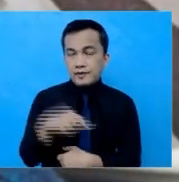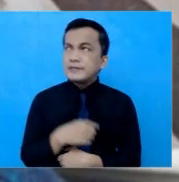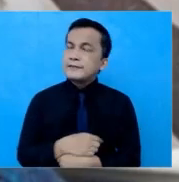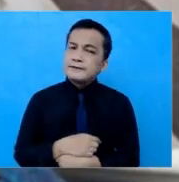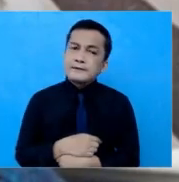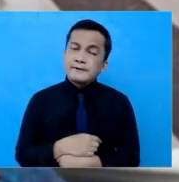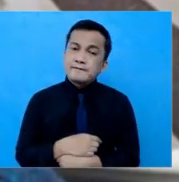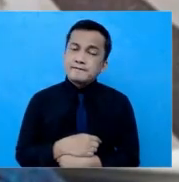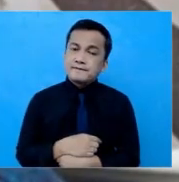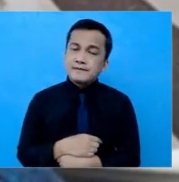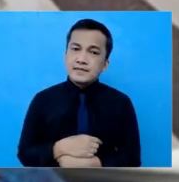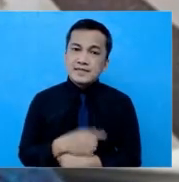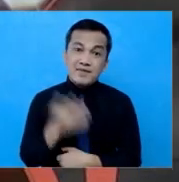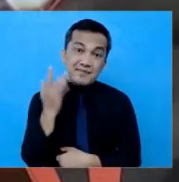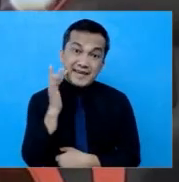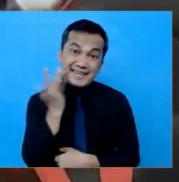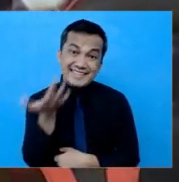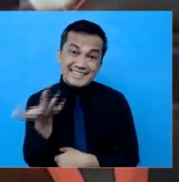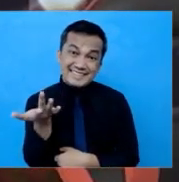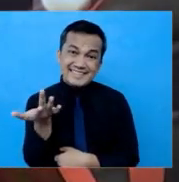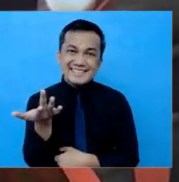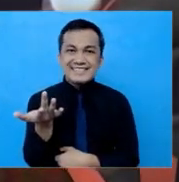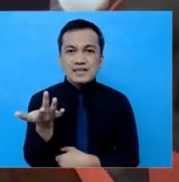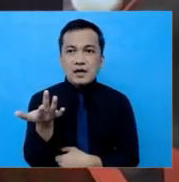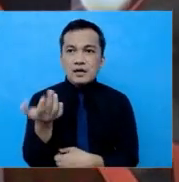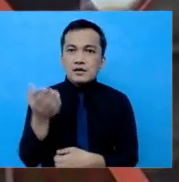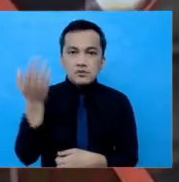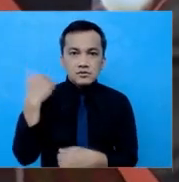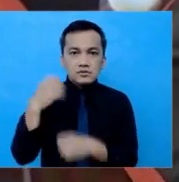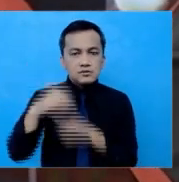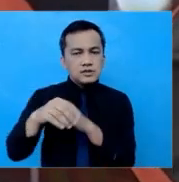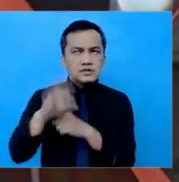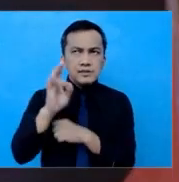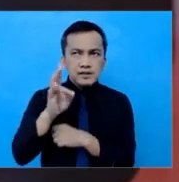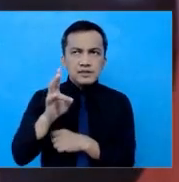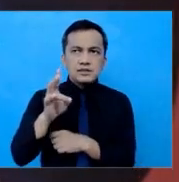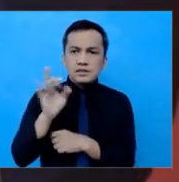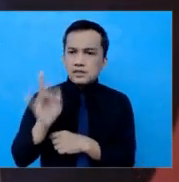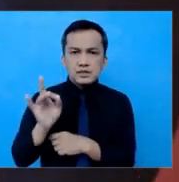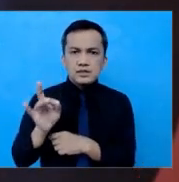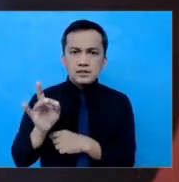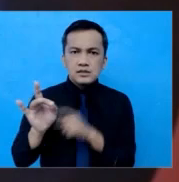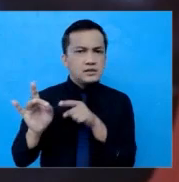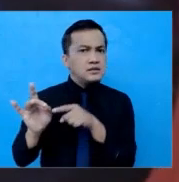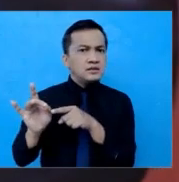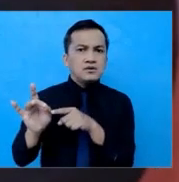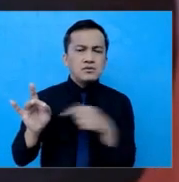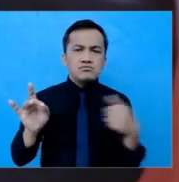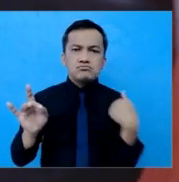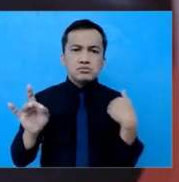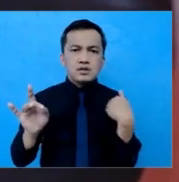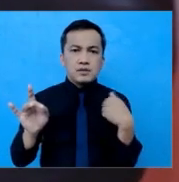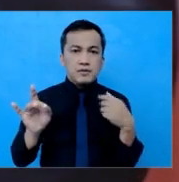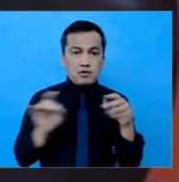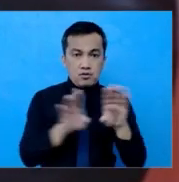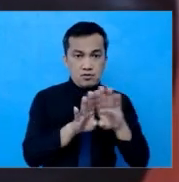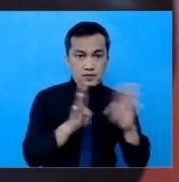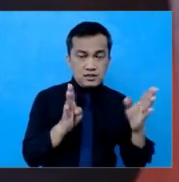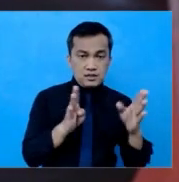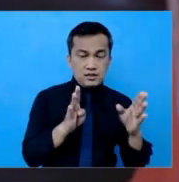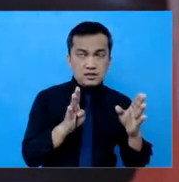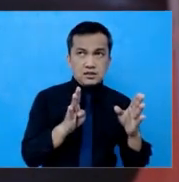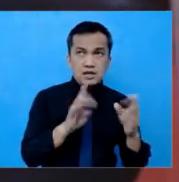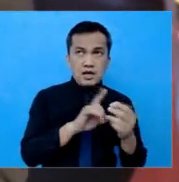mga gays. Kasi nung panahon ng 70s and 80s, hindi pa naman talaga ganun ka-open ang society natin sa